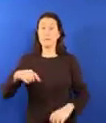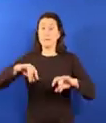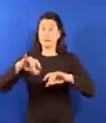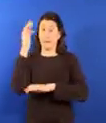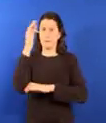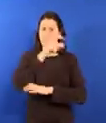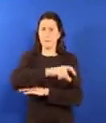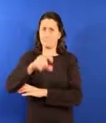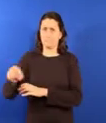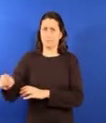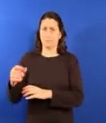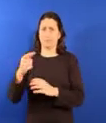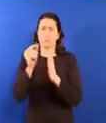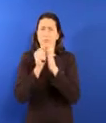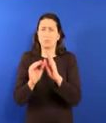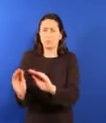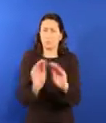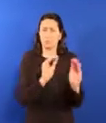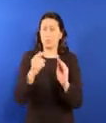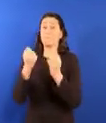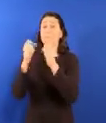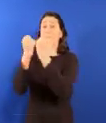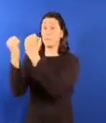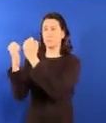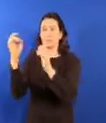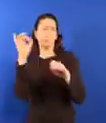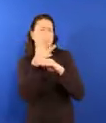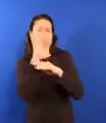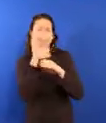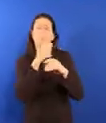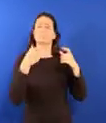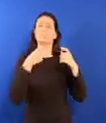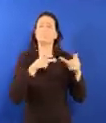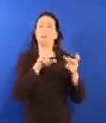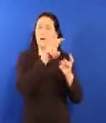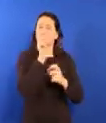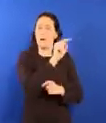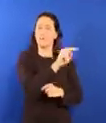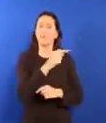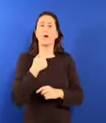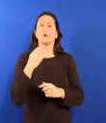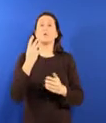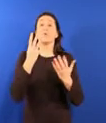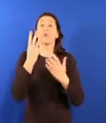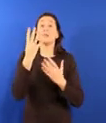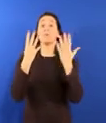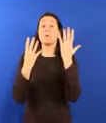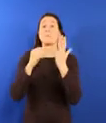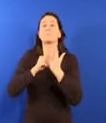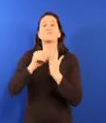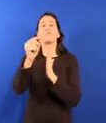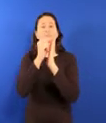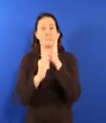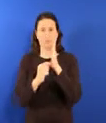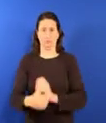lan koordinatu eta eraginkorrari esker aurkitu dela. Izan ere, Bizkaiko zergadunei buruzko 59 milioi